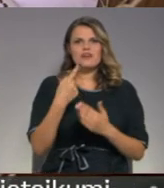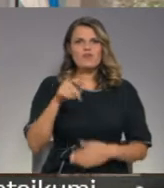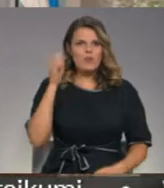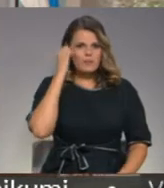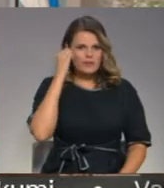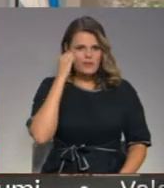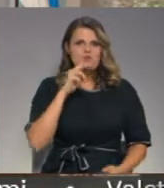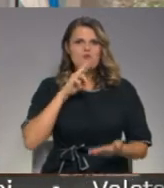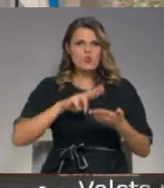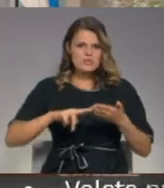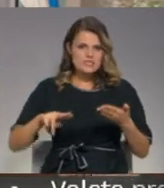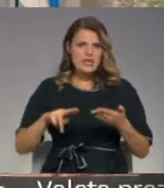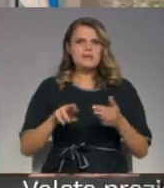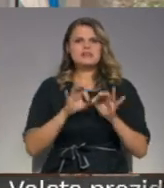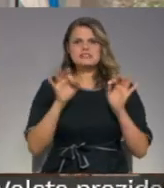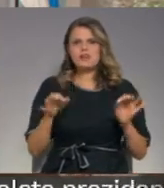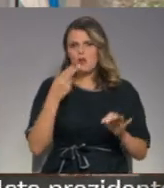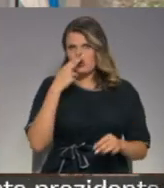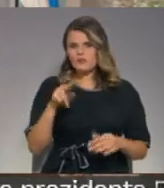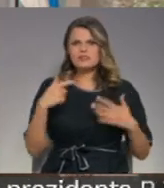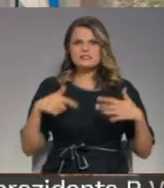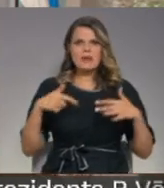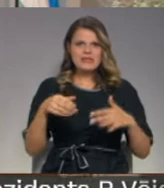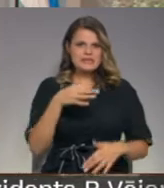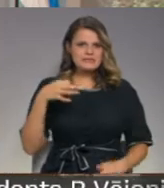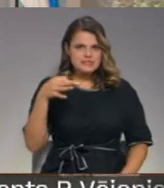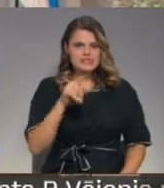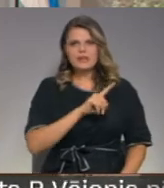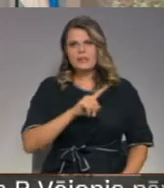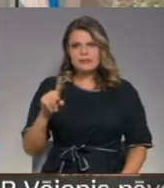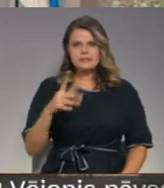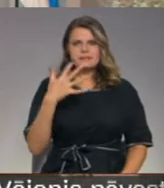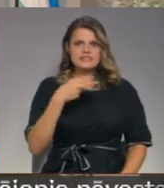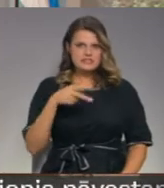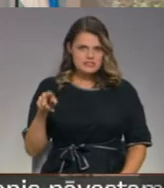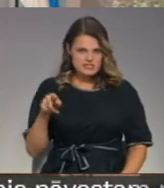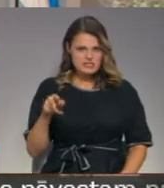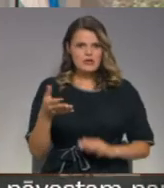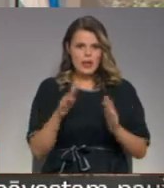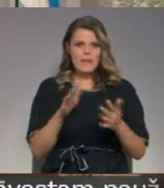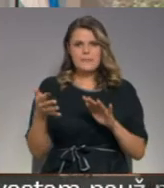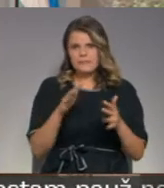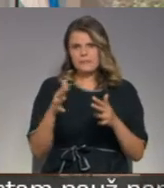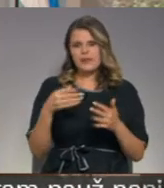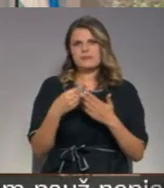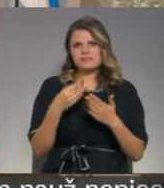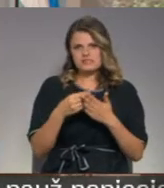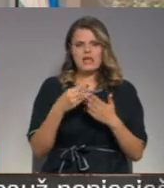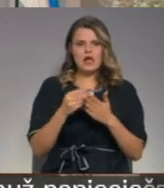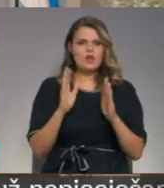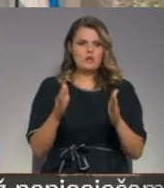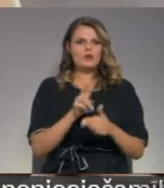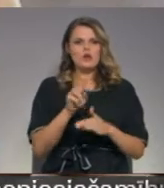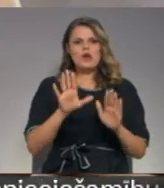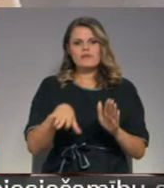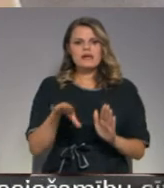piemiņai. Uzlīmes, tad sākot no 70 centiem līdz 5 eiro aptuveni. Tā būs tā cena amplitūda, kurā